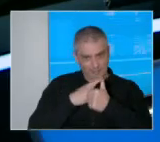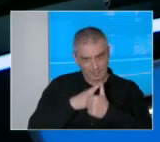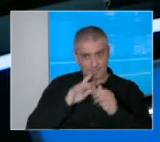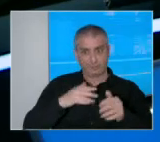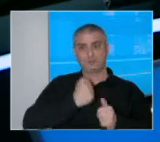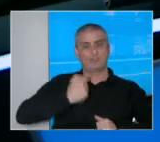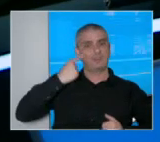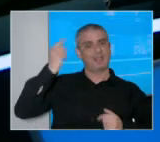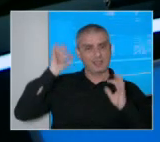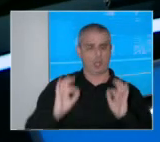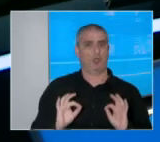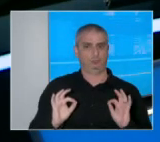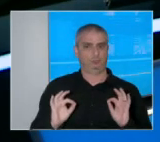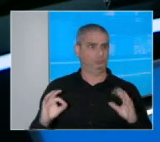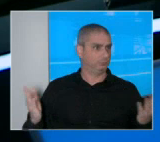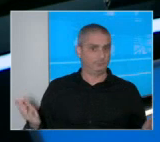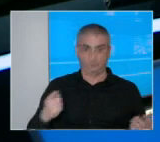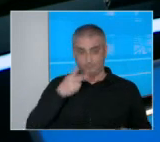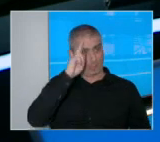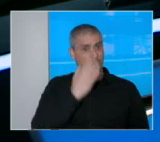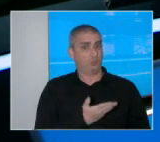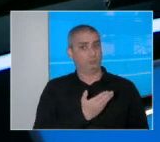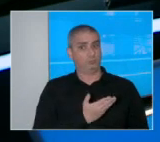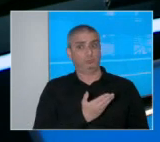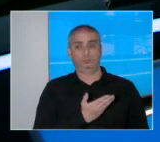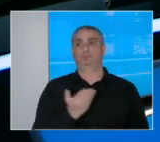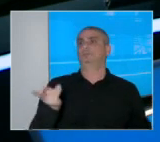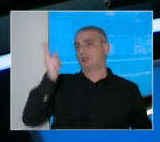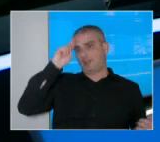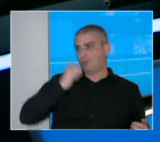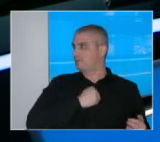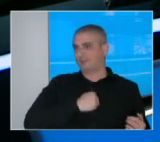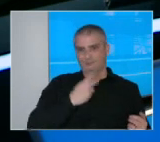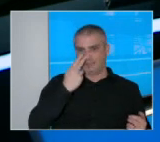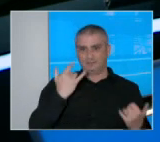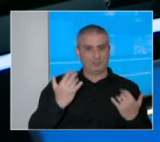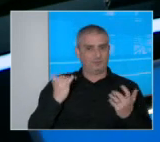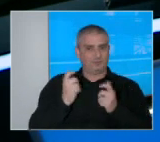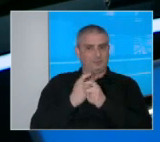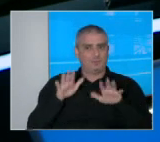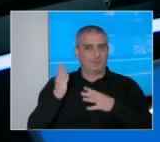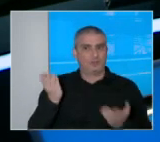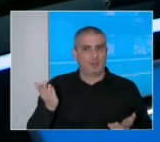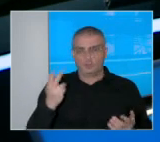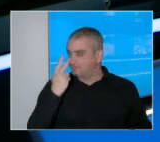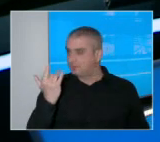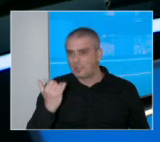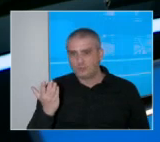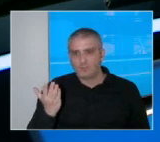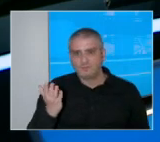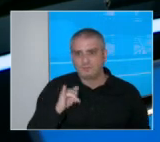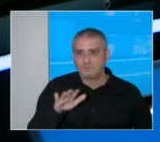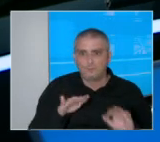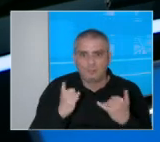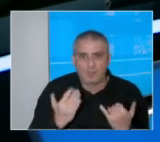לממשלת ימין אידיאולוגי. עכשיו, הליכוד למשל. הליכוד לצערי, תסתכל עכשיו איזה מפלגה ממשלה יש. תסתכל עכשיו איזה ממשלה